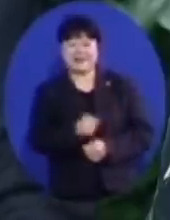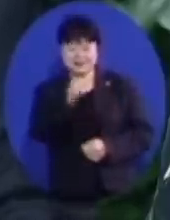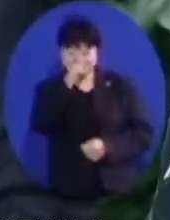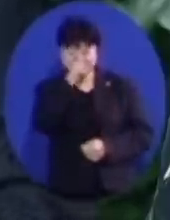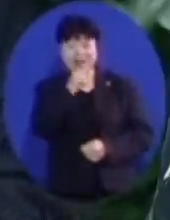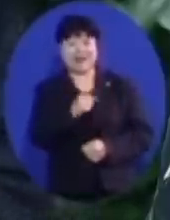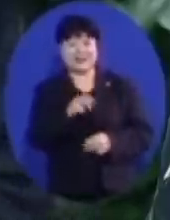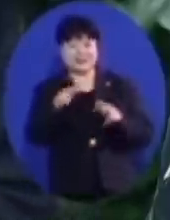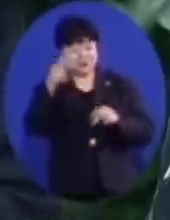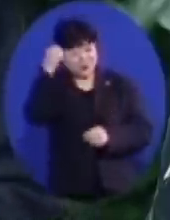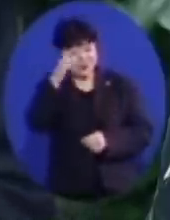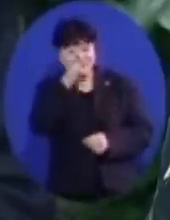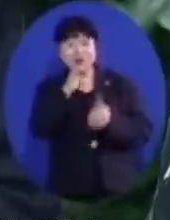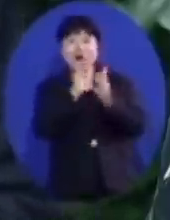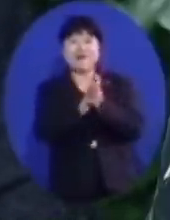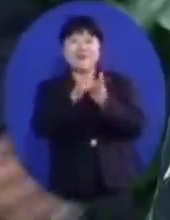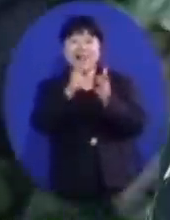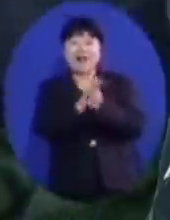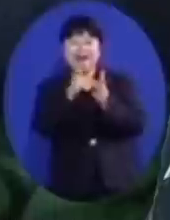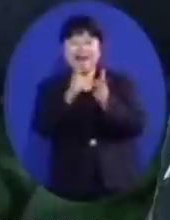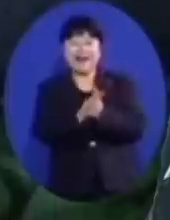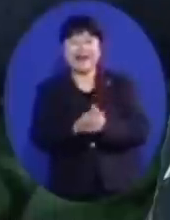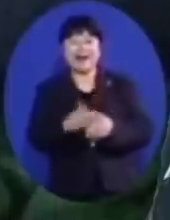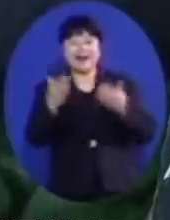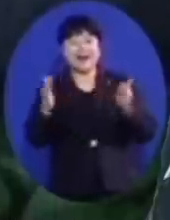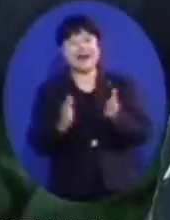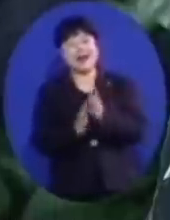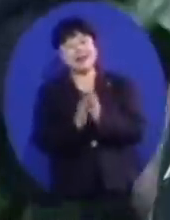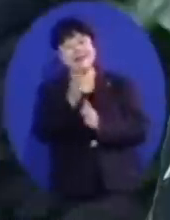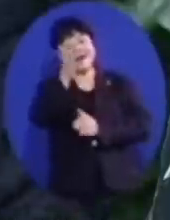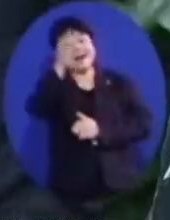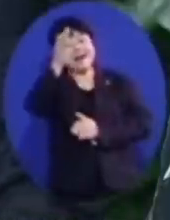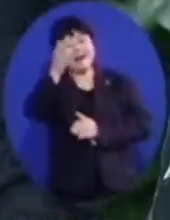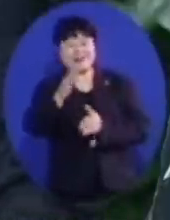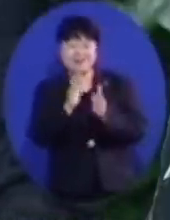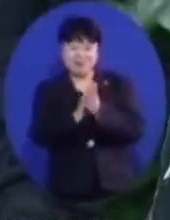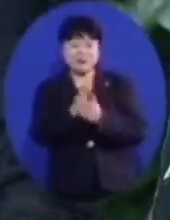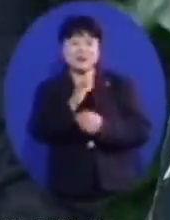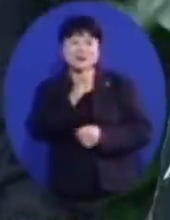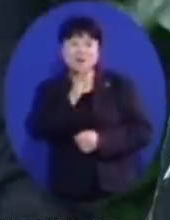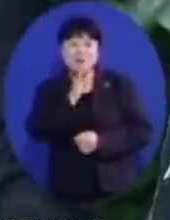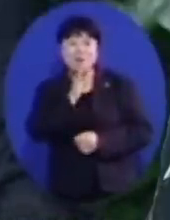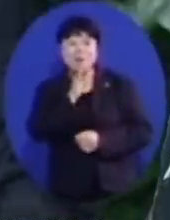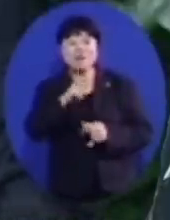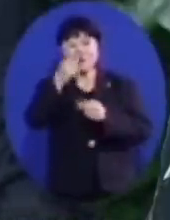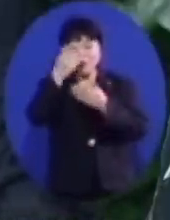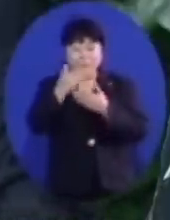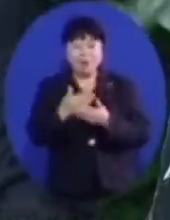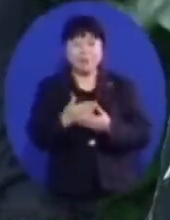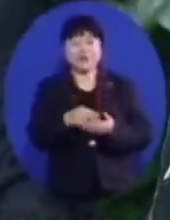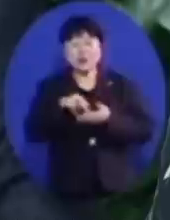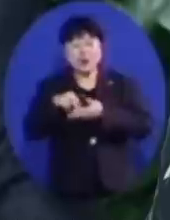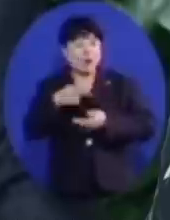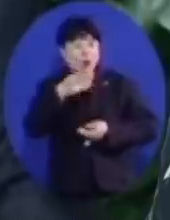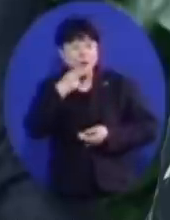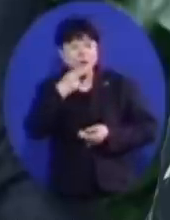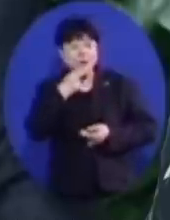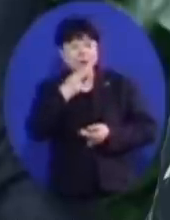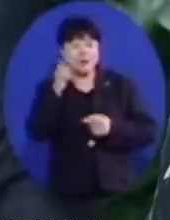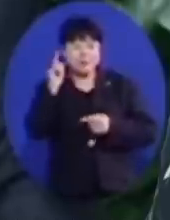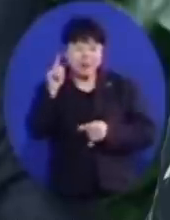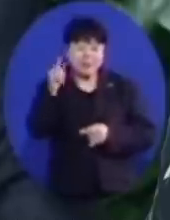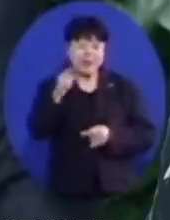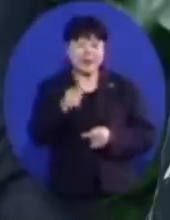합니다 박수를 치고 수월 들고 할렐루야를 하고 정말 구원을 받아야 외롭지 않다